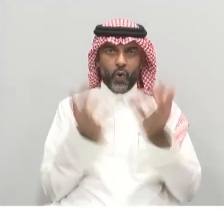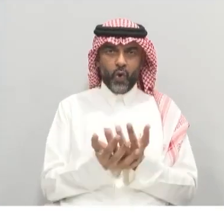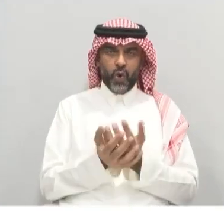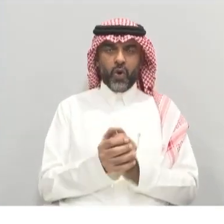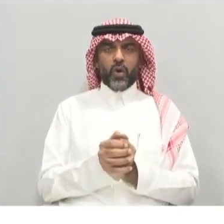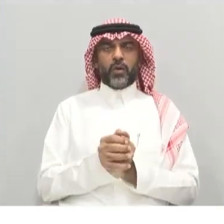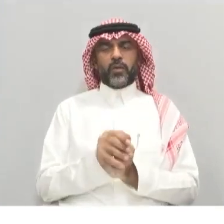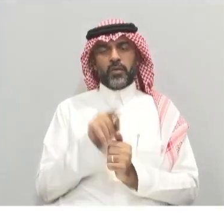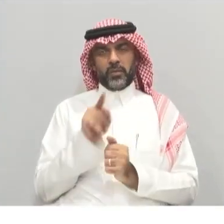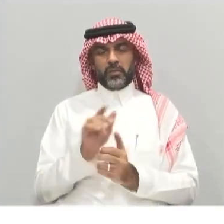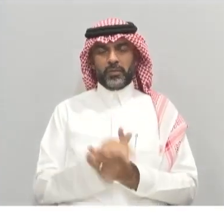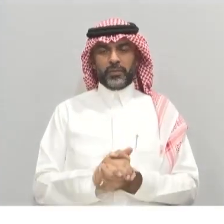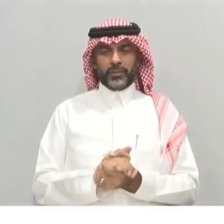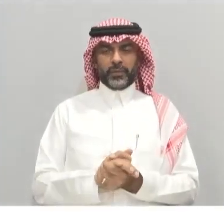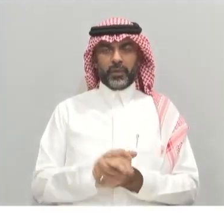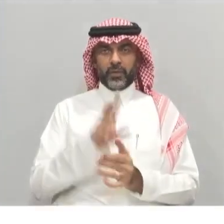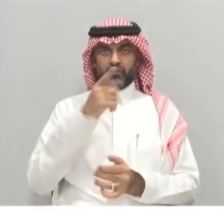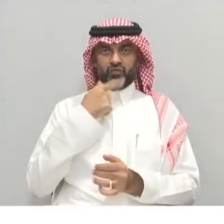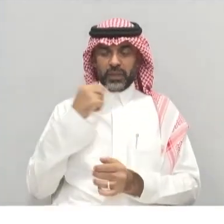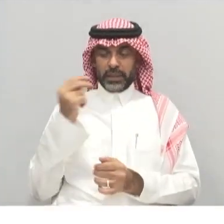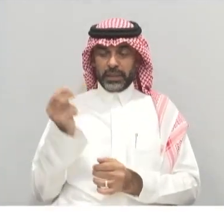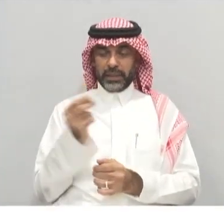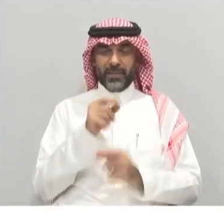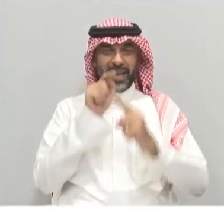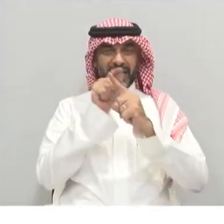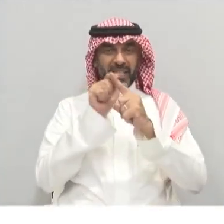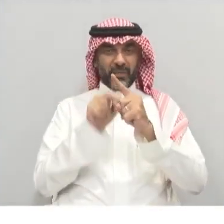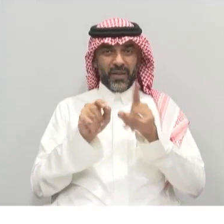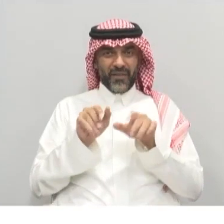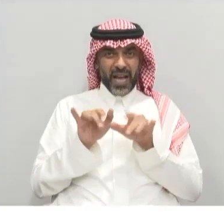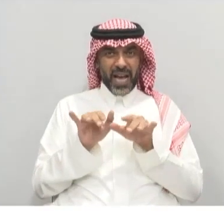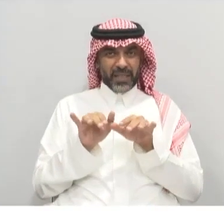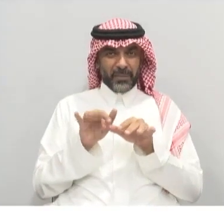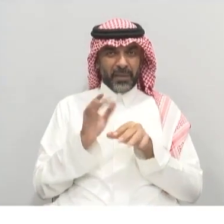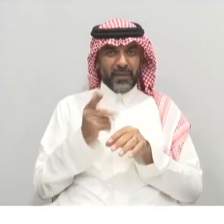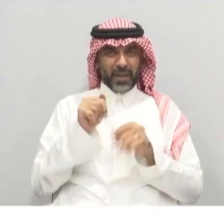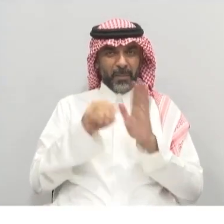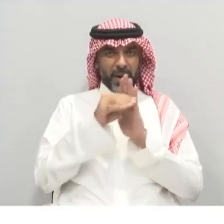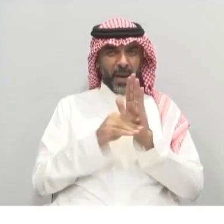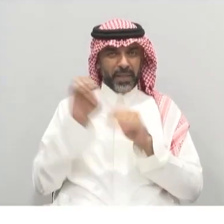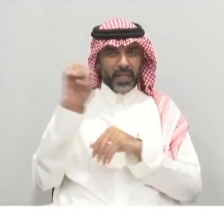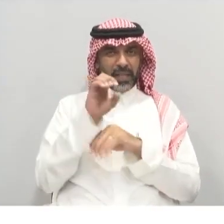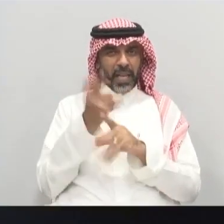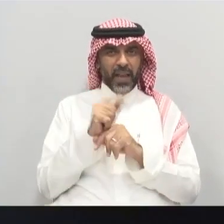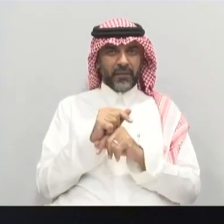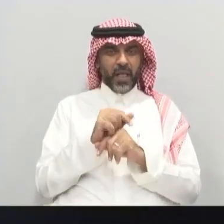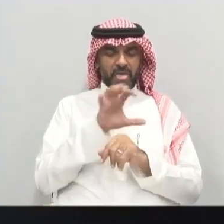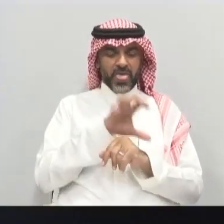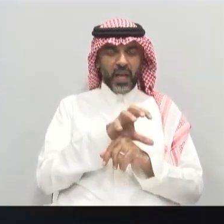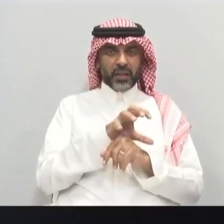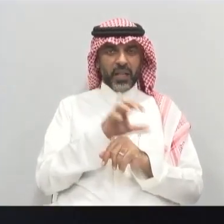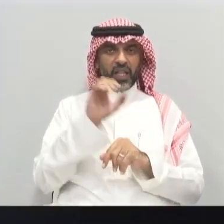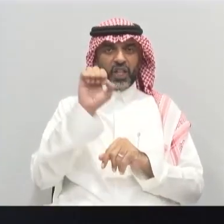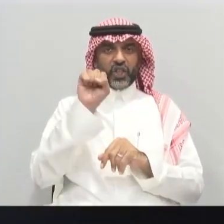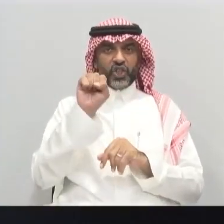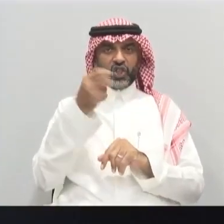بمرور الوقت ولكتابه علامه النسبه المئويه في برنامج مايكروسوفت اكسل نضغط على مفتاح